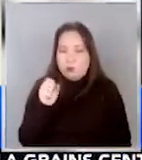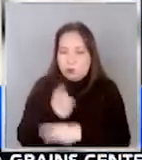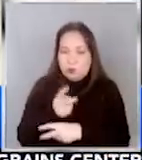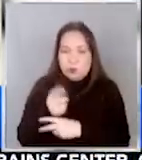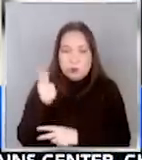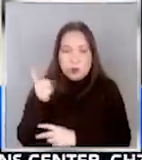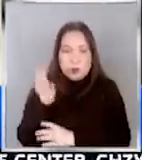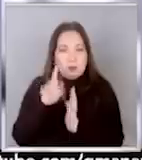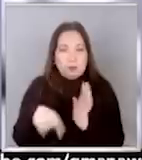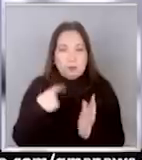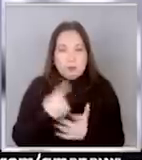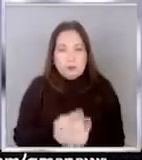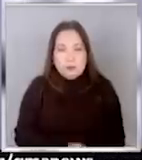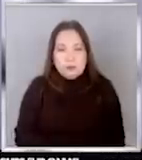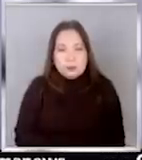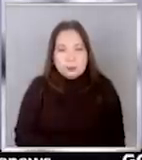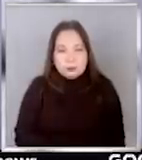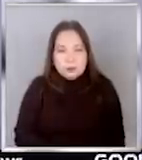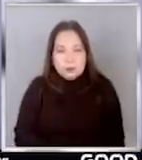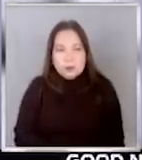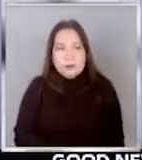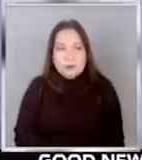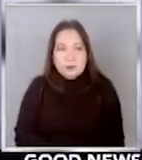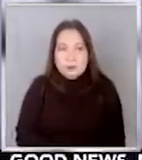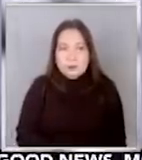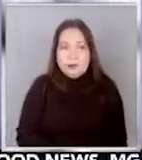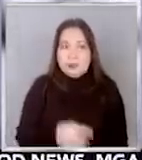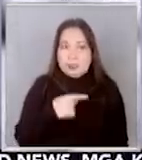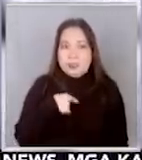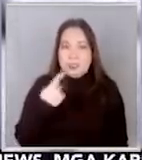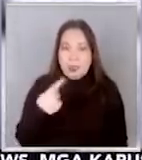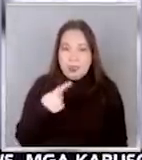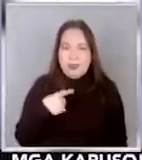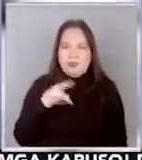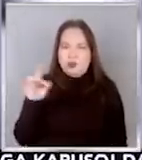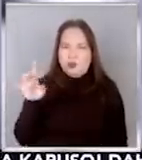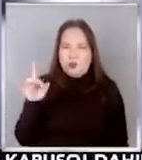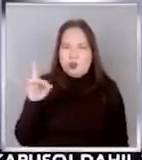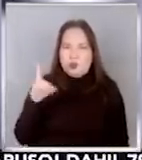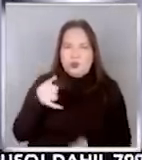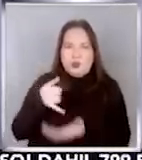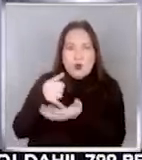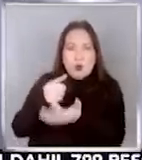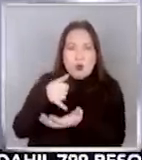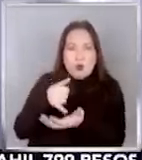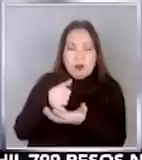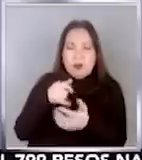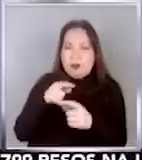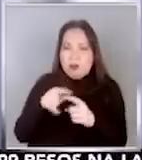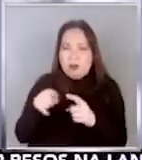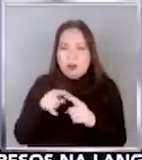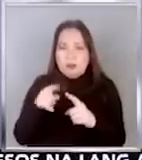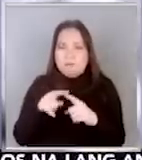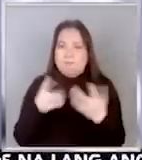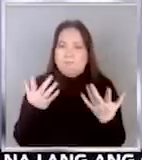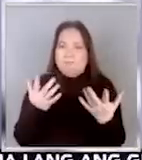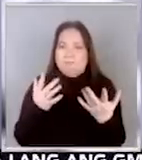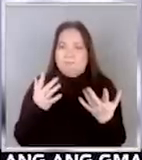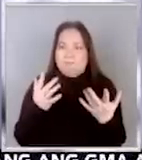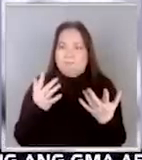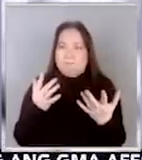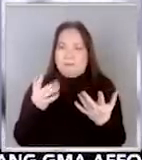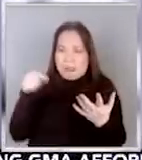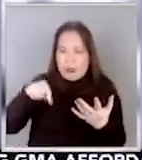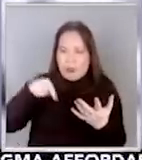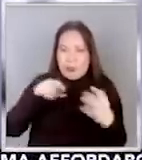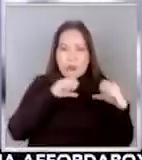sa iyo, Ivan Mayrina. 18 parangal ang tinanggap ng mga personalidad at programa ng GMA sa 5th Gawad